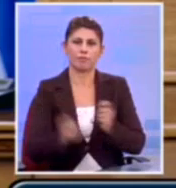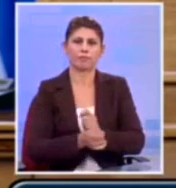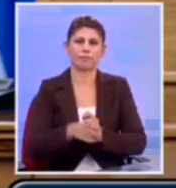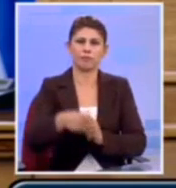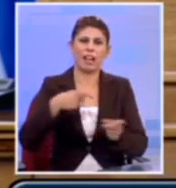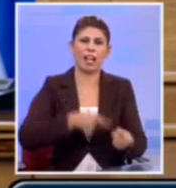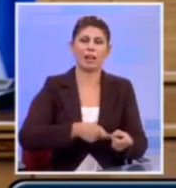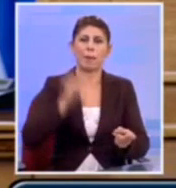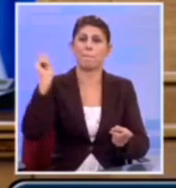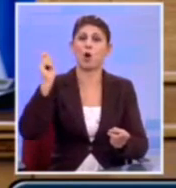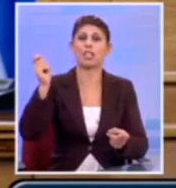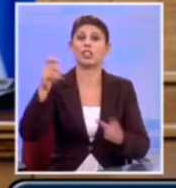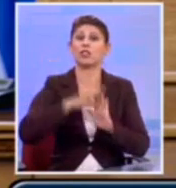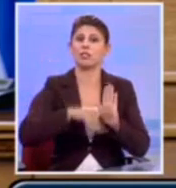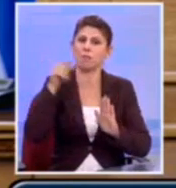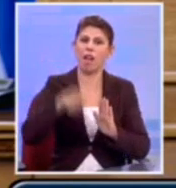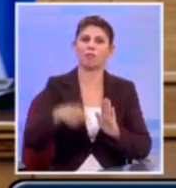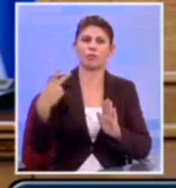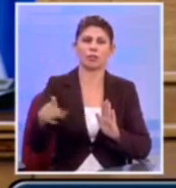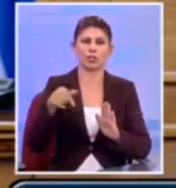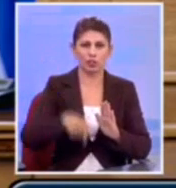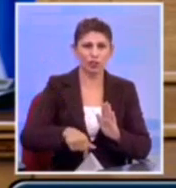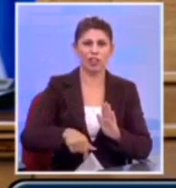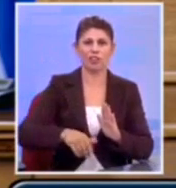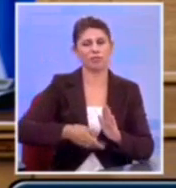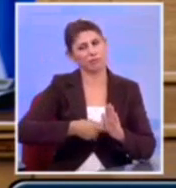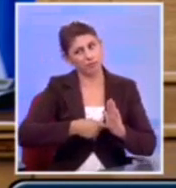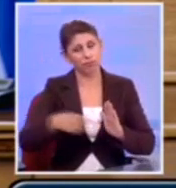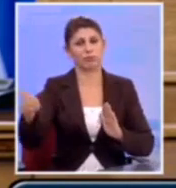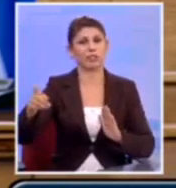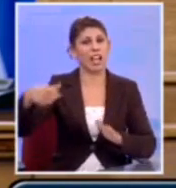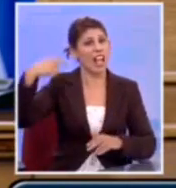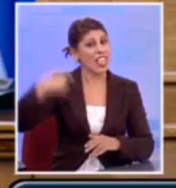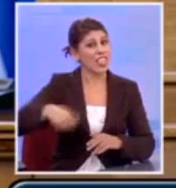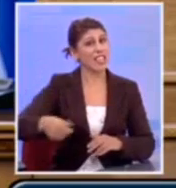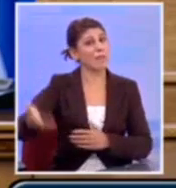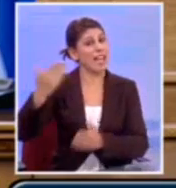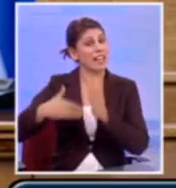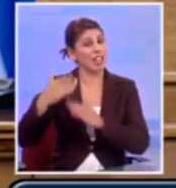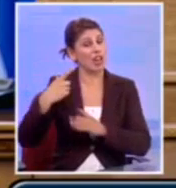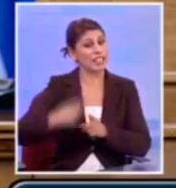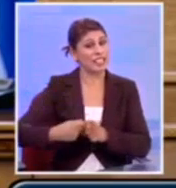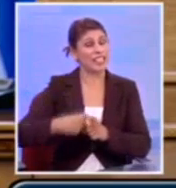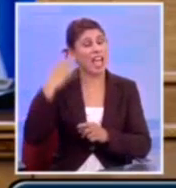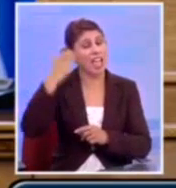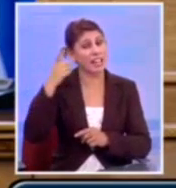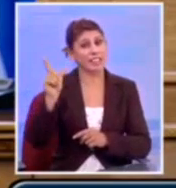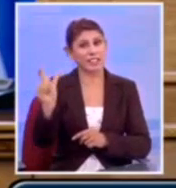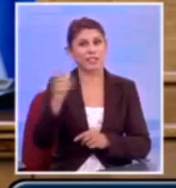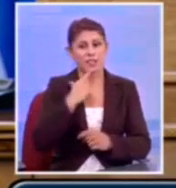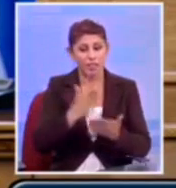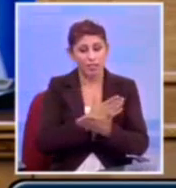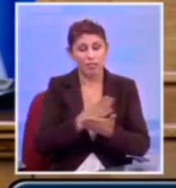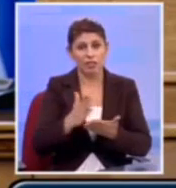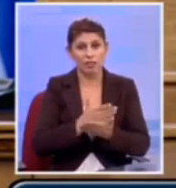των εγκλημάτων του πολιτικού συστήματος, δικάζει με την αρχαιοελληνική έννοια της λέξης, κρίνει δηλαδή,